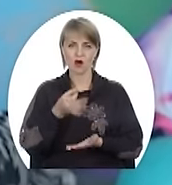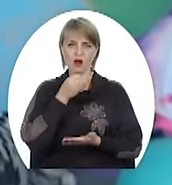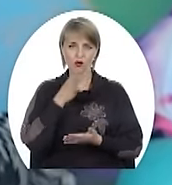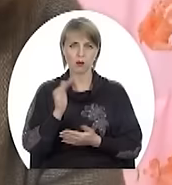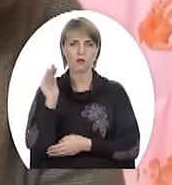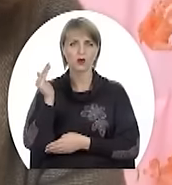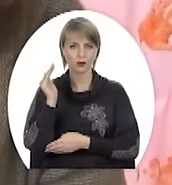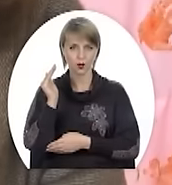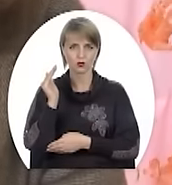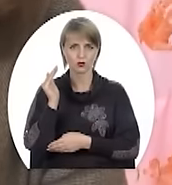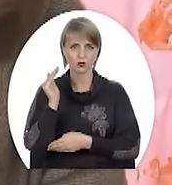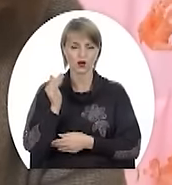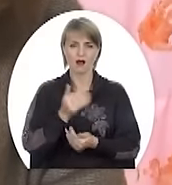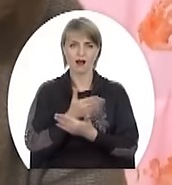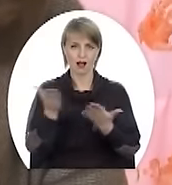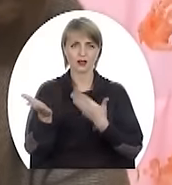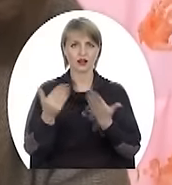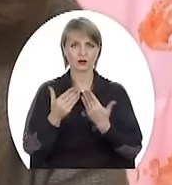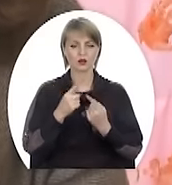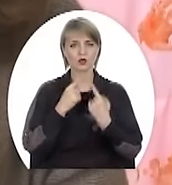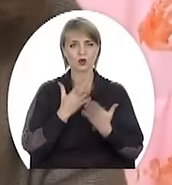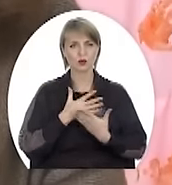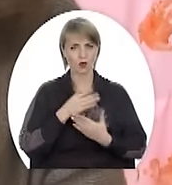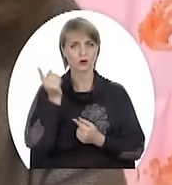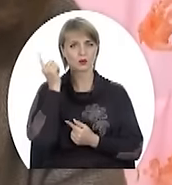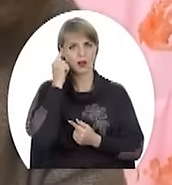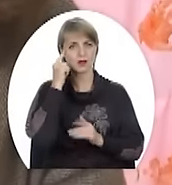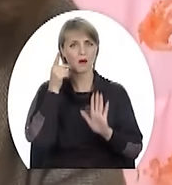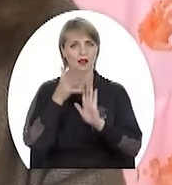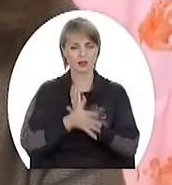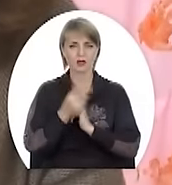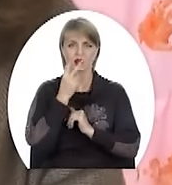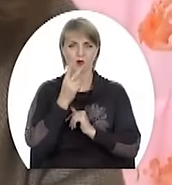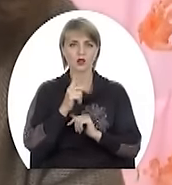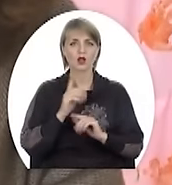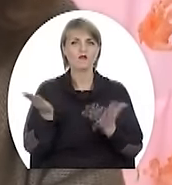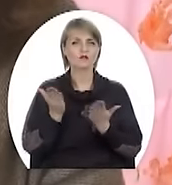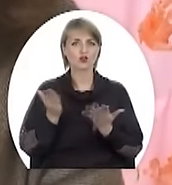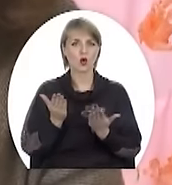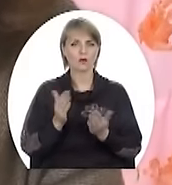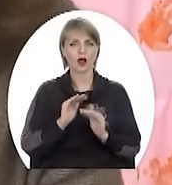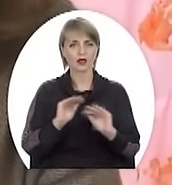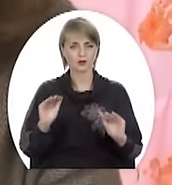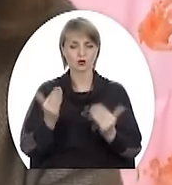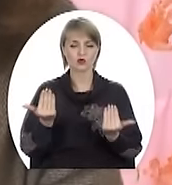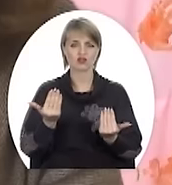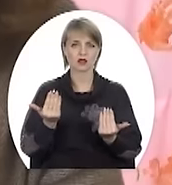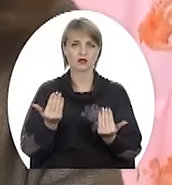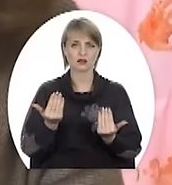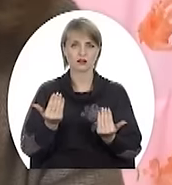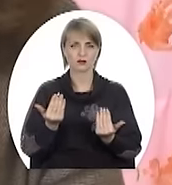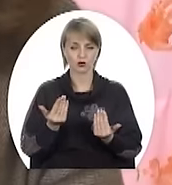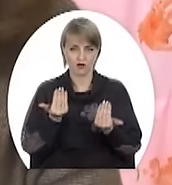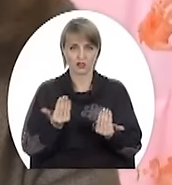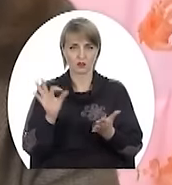да. Вот к любому ребенку они относятся с любовью, с пониманием. Они смотрят, в чем ему